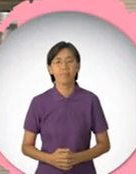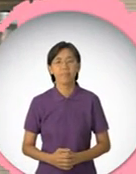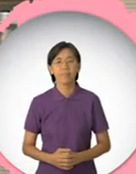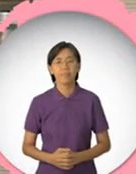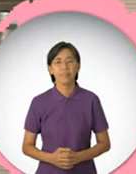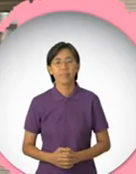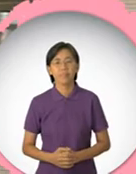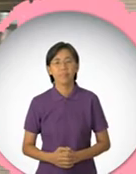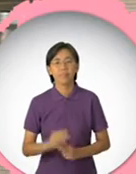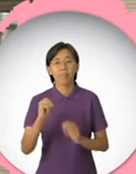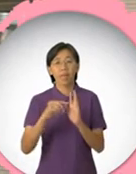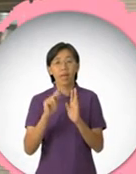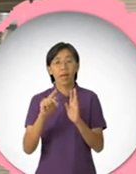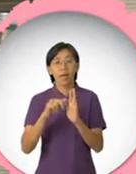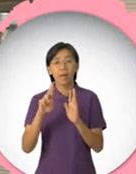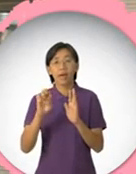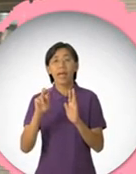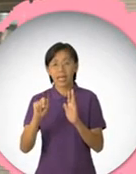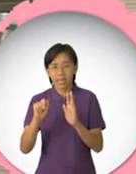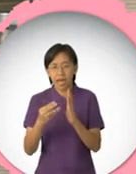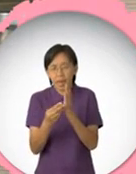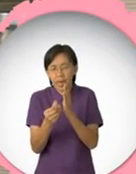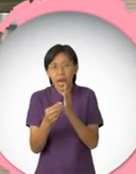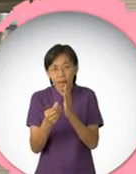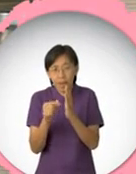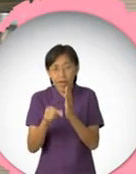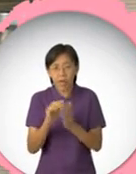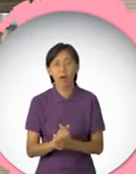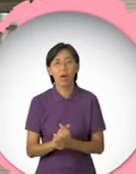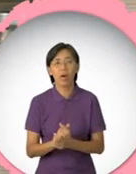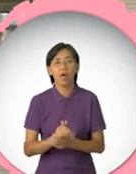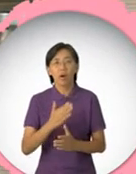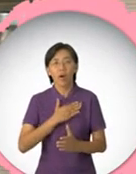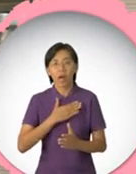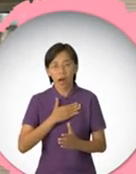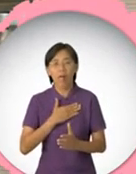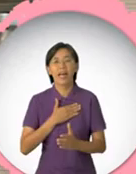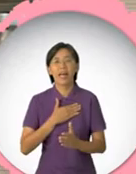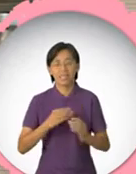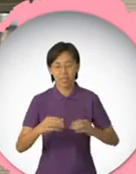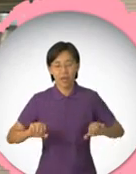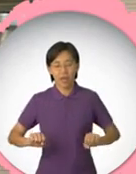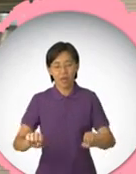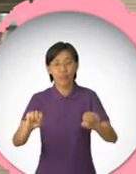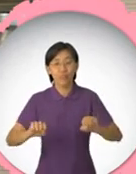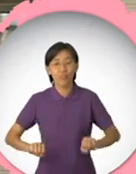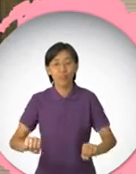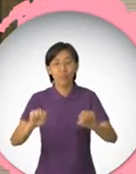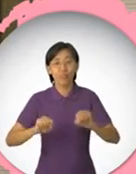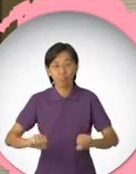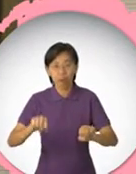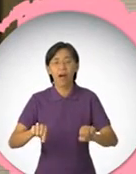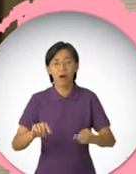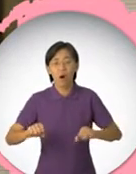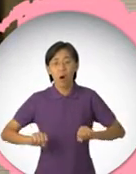การีนเนี่ยจะเป็นไขมันที่ทนต่อการรีดเนื่องจากว่าเดี๋ยวเราจะต้องใช้ไม้พึ่งแป้งในการรีดนะคะมันต้องมีความยืดหยุ่นก็